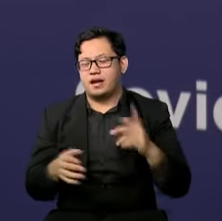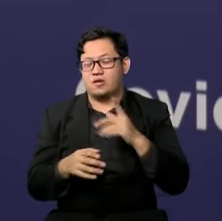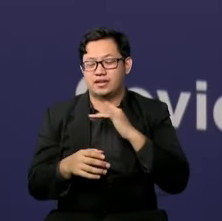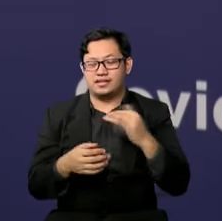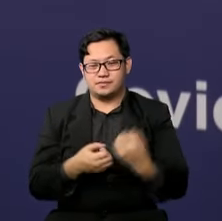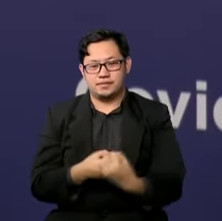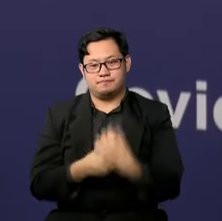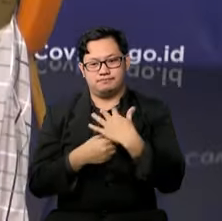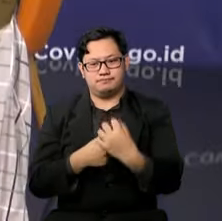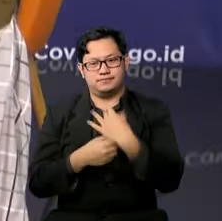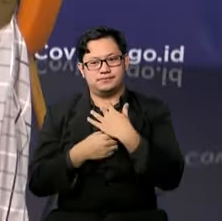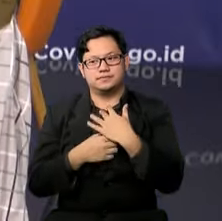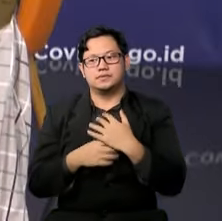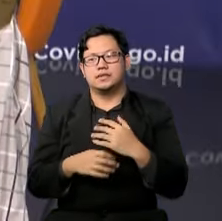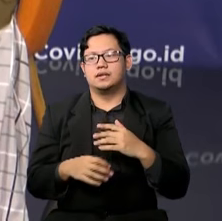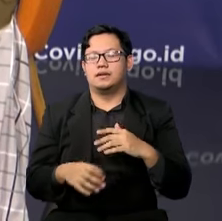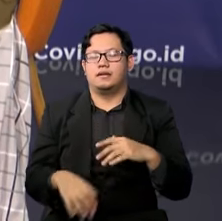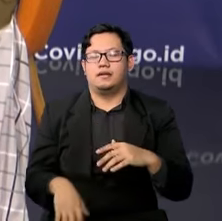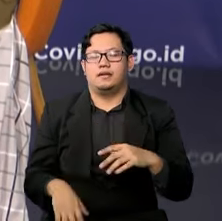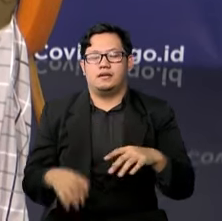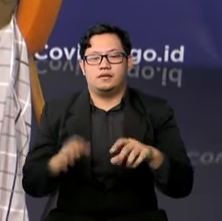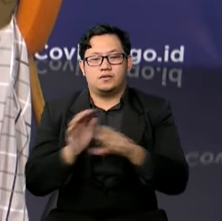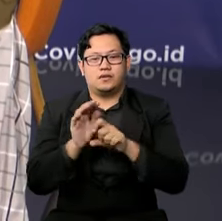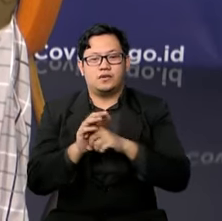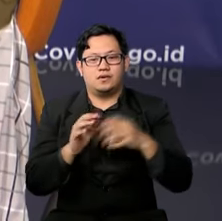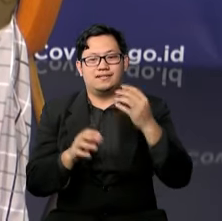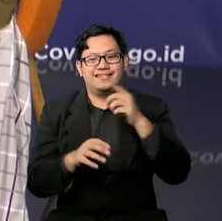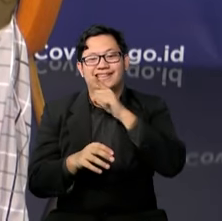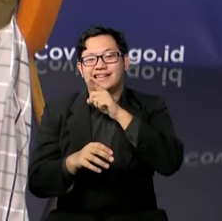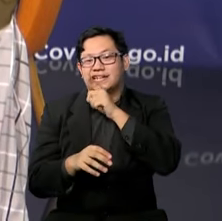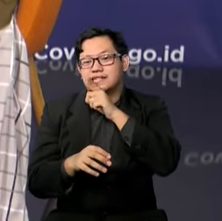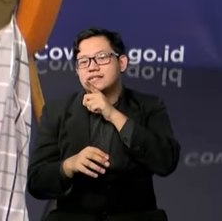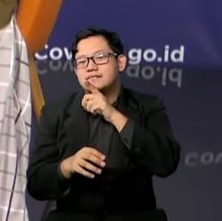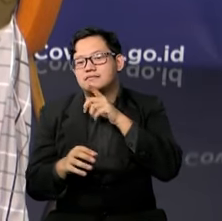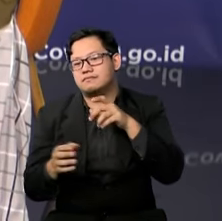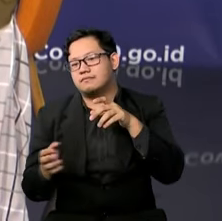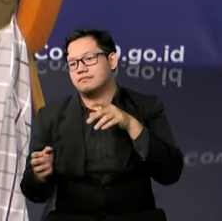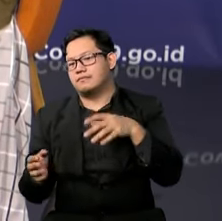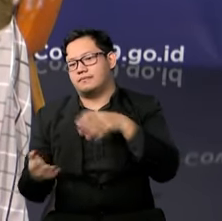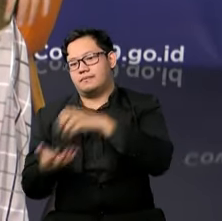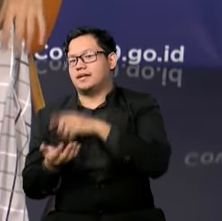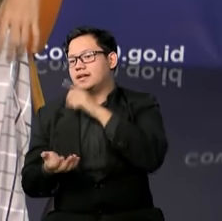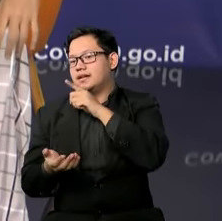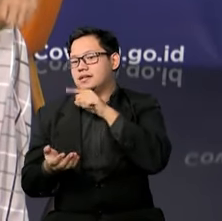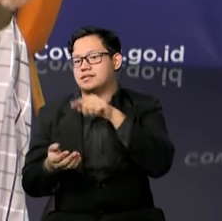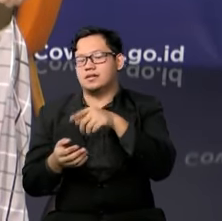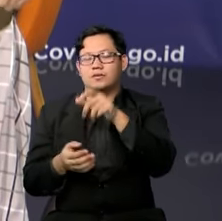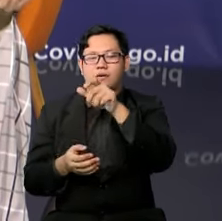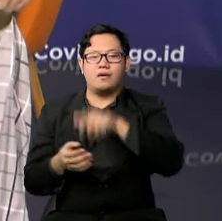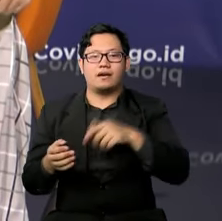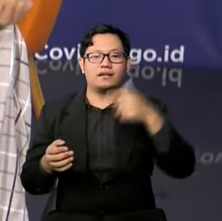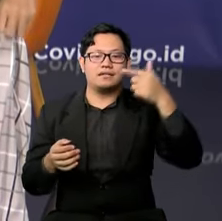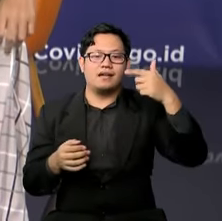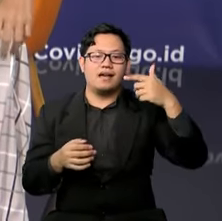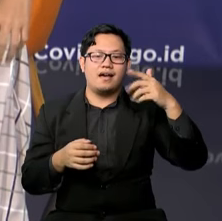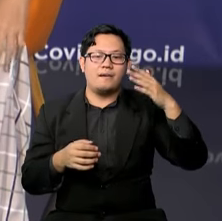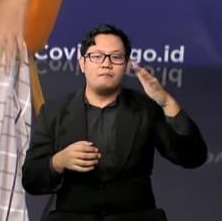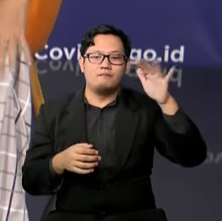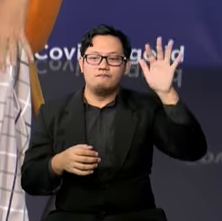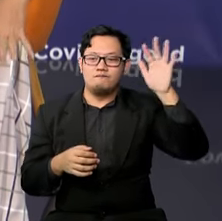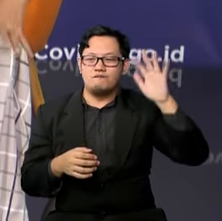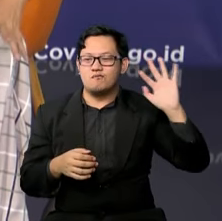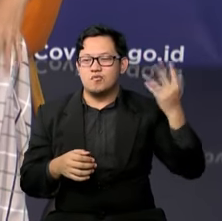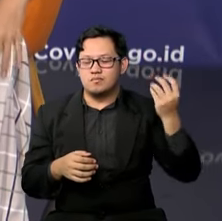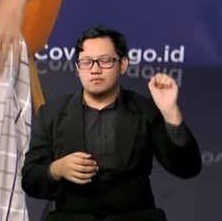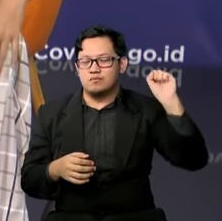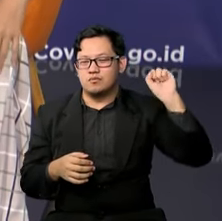gitu ya kalau misalnya di Inggris gitu ya itu kalau udah sammer yang dehidrasi dibawa ke rumah sakit aja banyak sebenarnya read